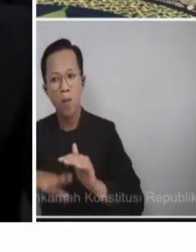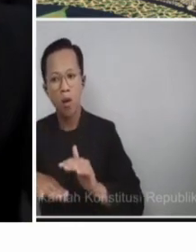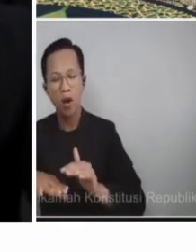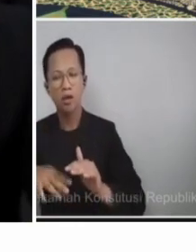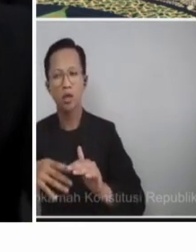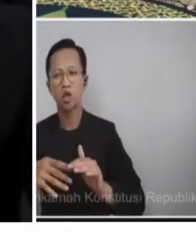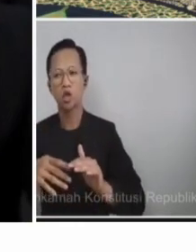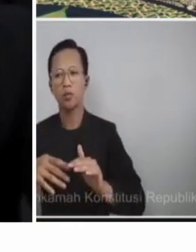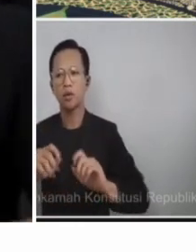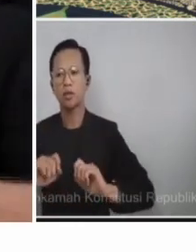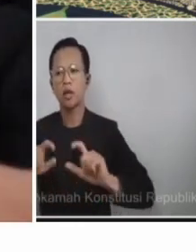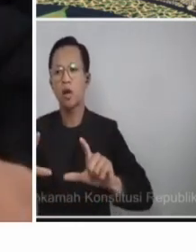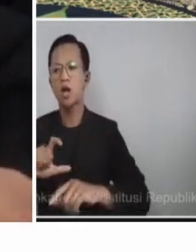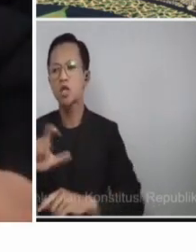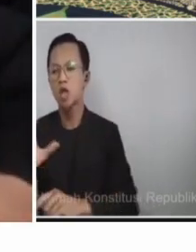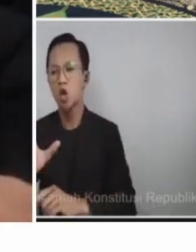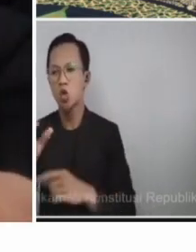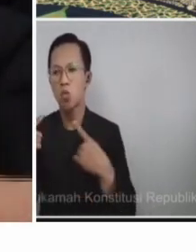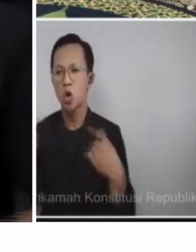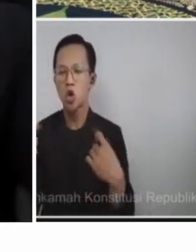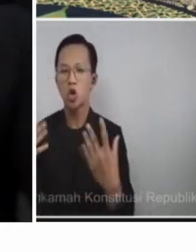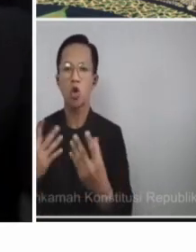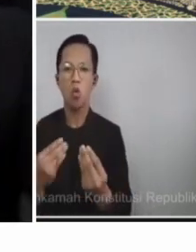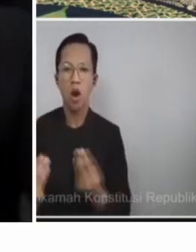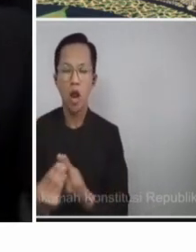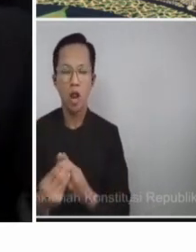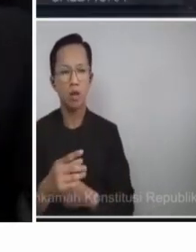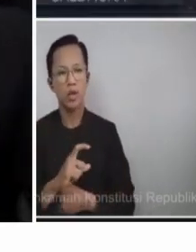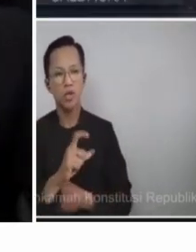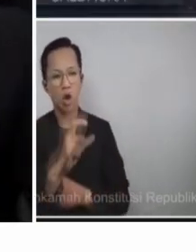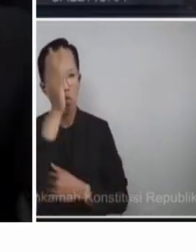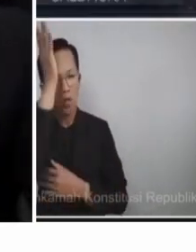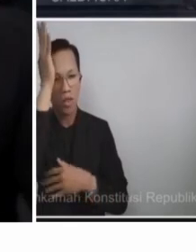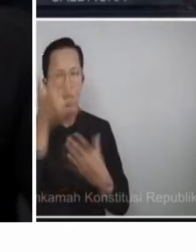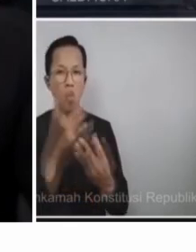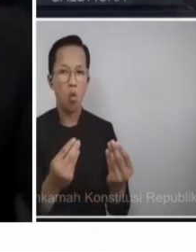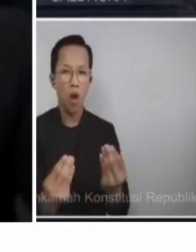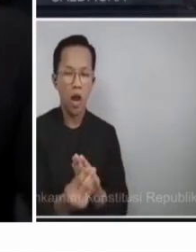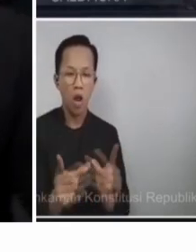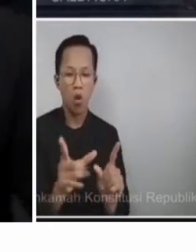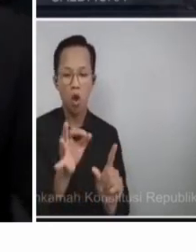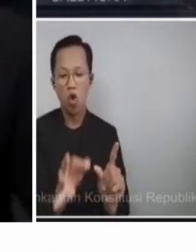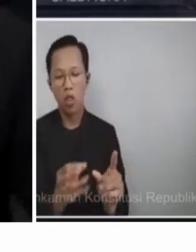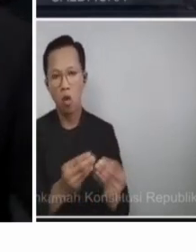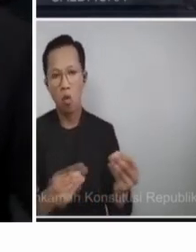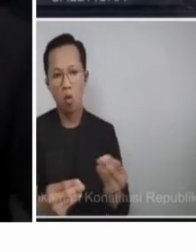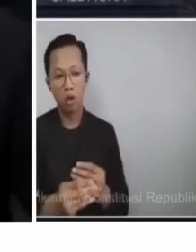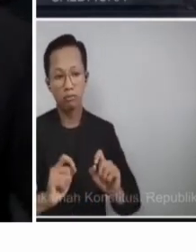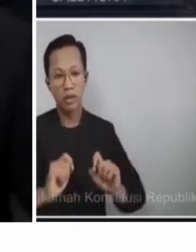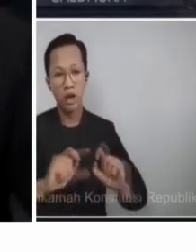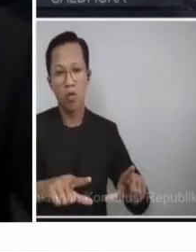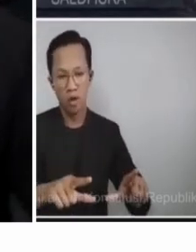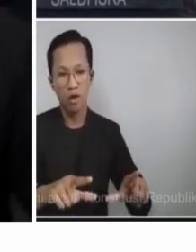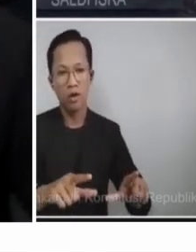kekuasaan presiden yang akan dipimpin oleh Pak Probowo Eh mulai tanggal 20 Oktober yang akan datang demikian